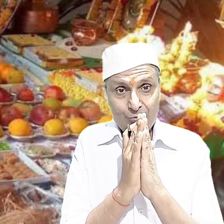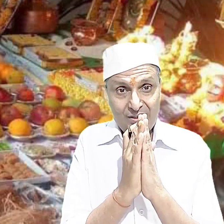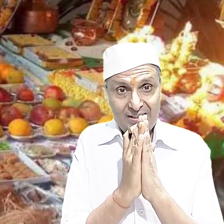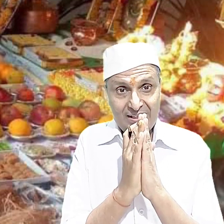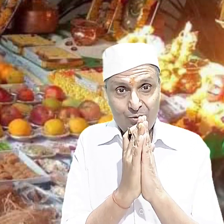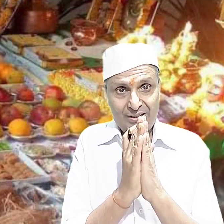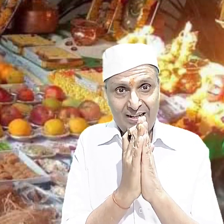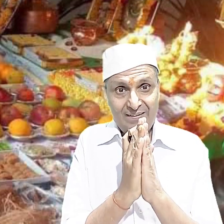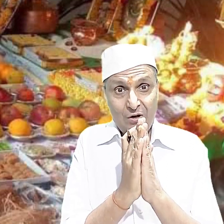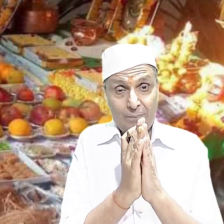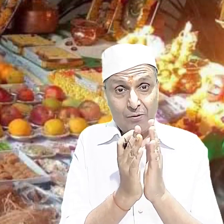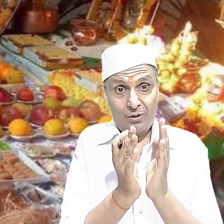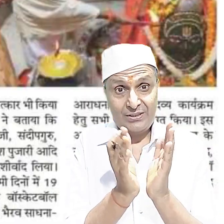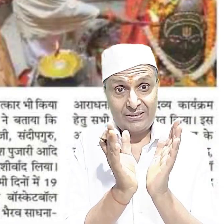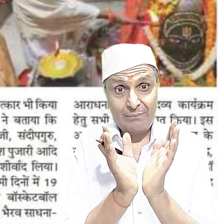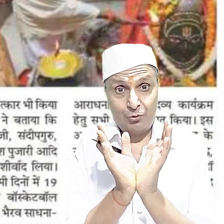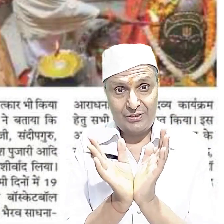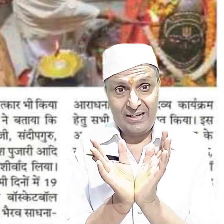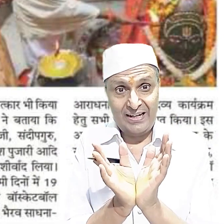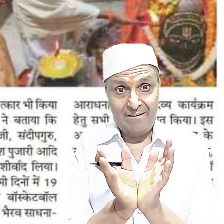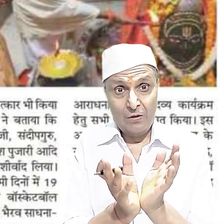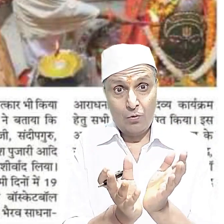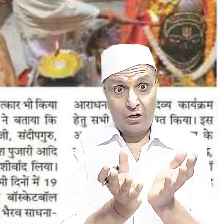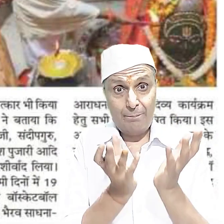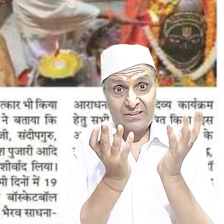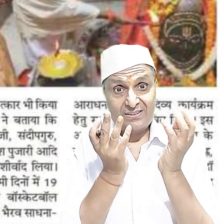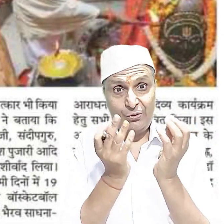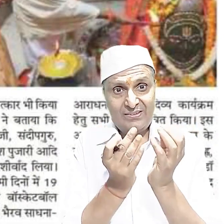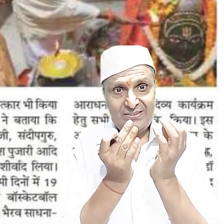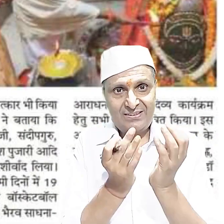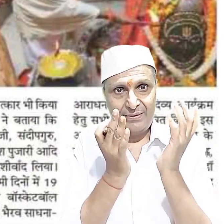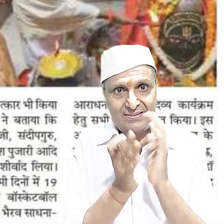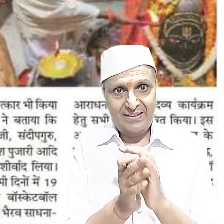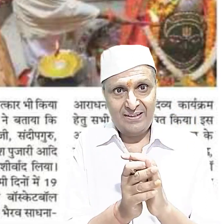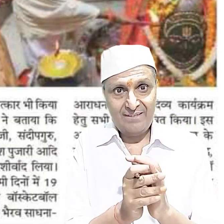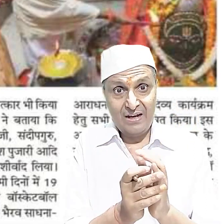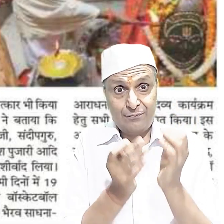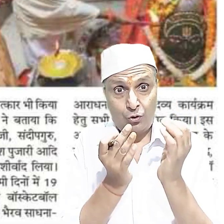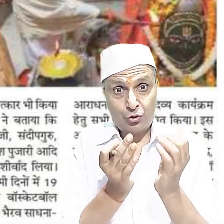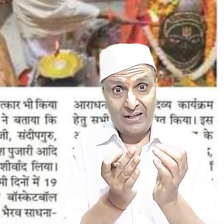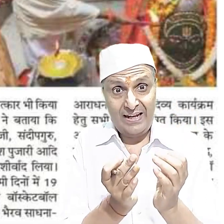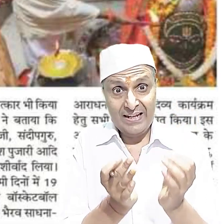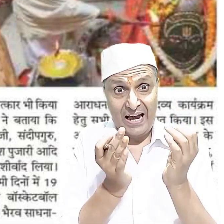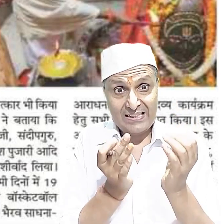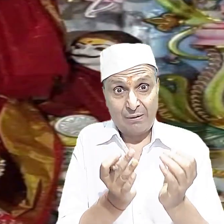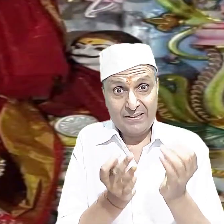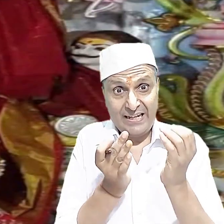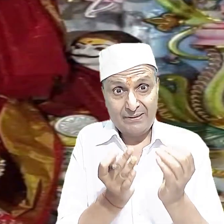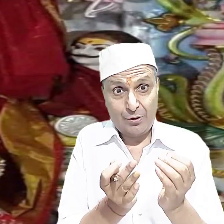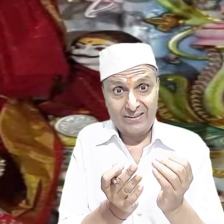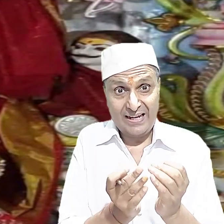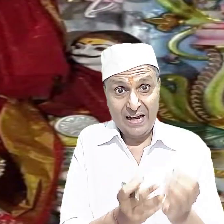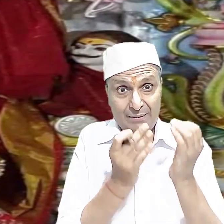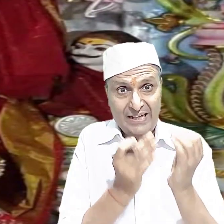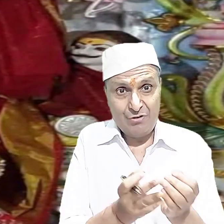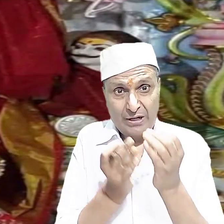नाम गुप्त रखने का अनुरोध किया है और पर उन्होंने चित्र हम कुछ दिखा रहे हैं, उन्होंने 85 ऐसे चित्र भेज दिए हैं। अफसोस होता है कि आज हम अपने जैन